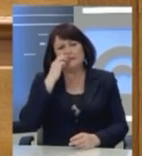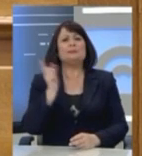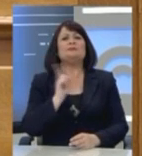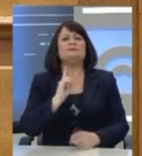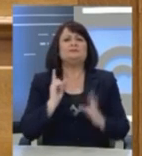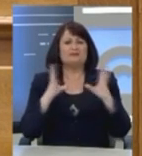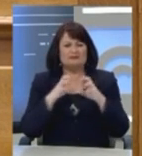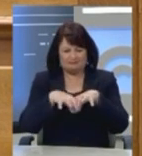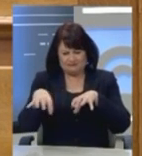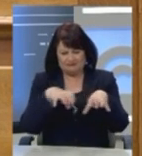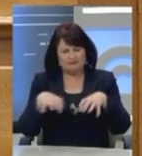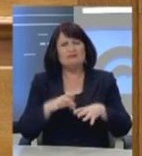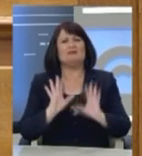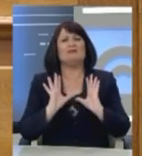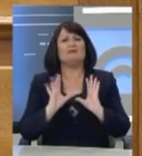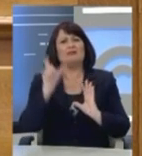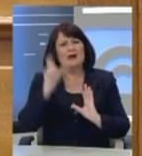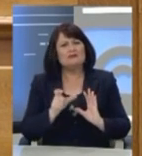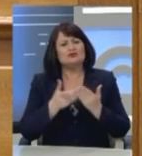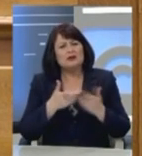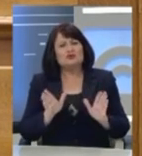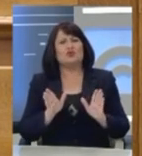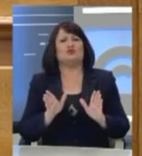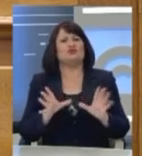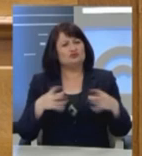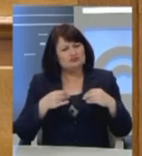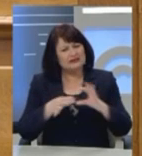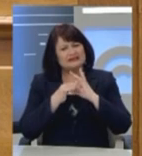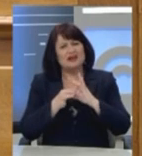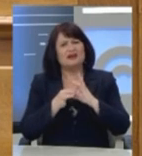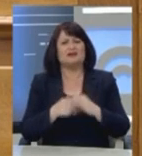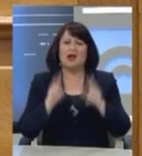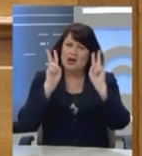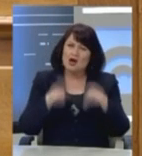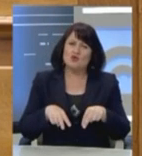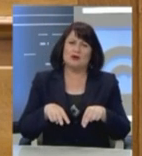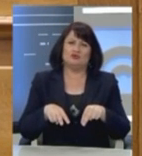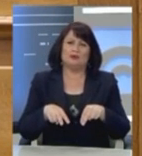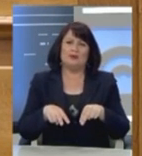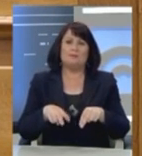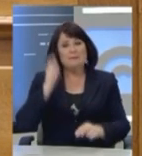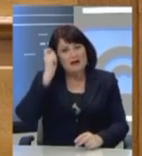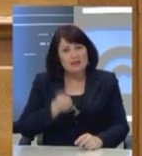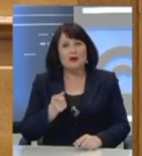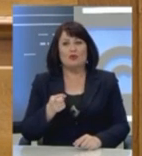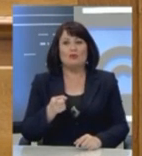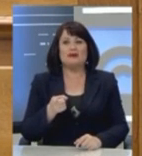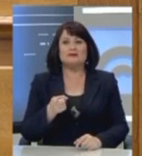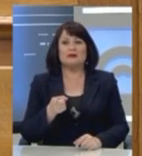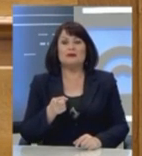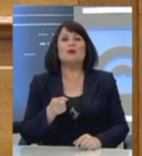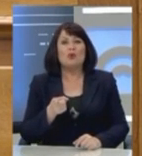διχαστικών προκαταλήψεων. Και αναγνωρίζουμε στον Κωνσταντίνο Μητσοτάκη ότι δέσμιος